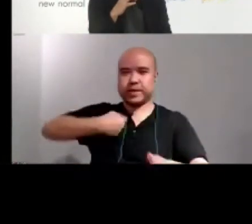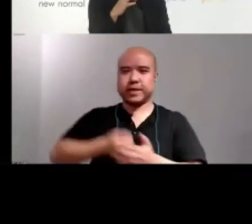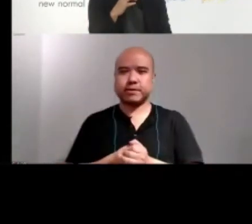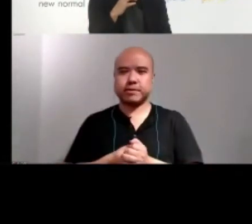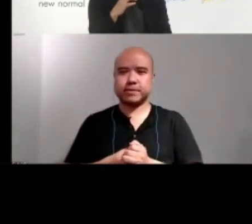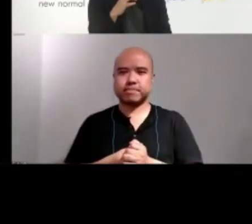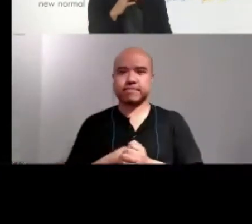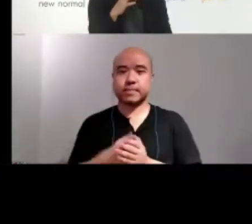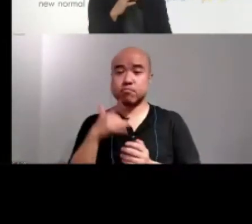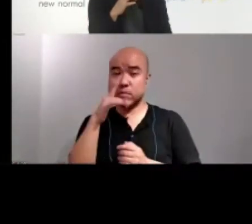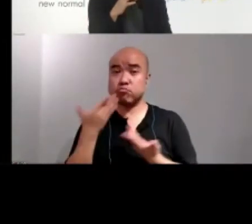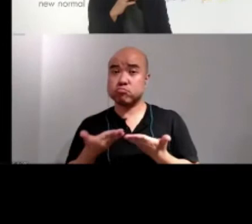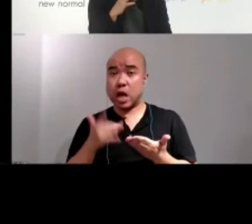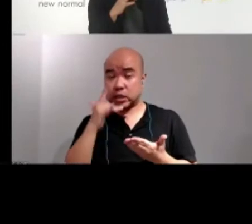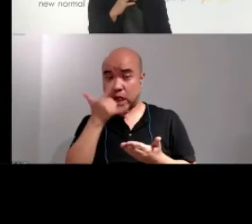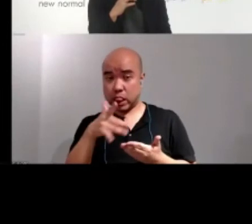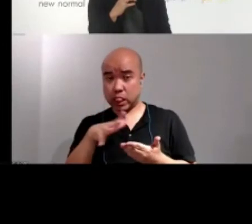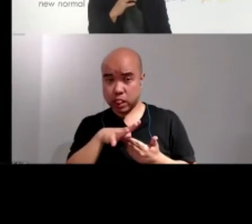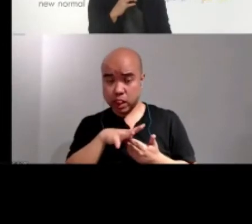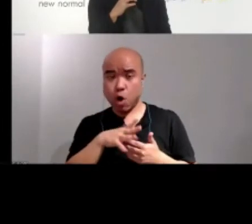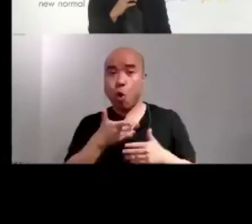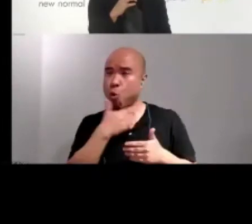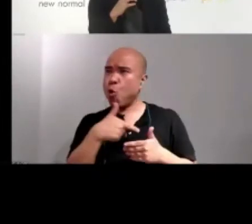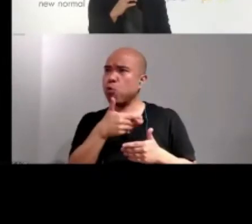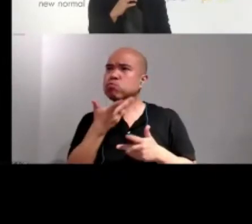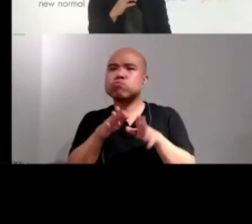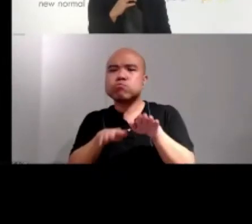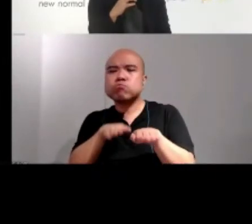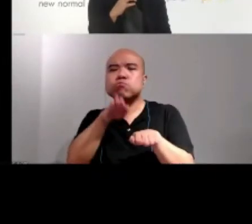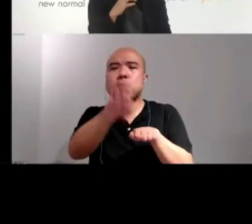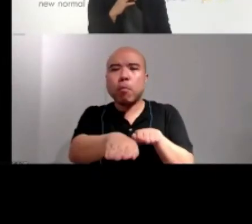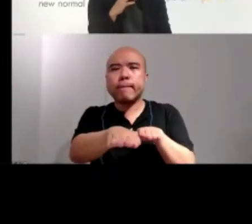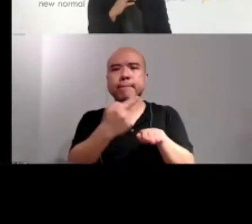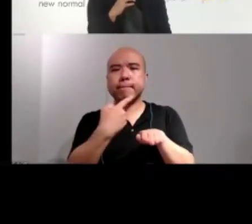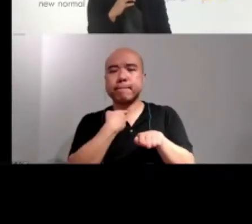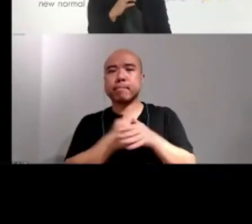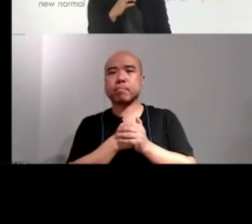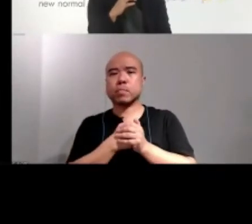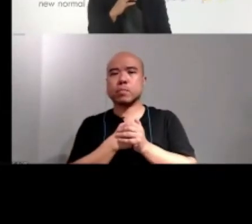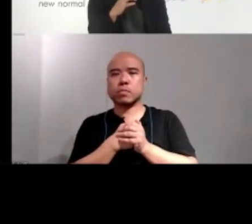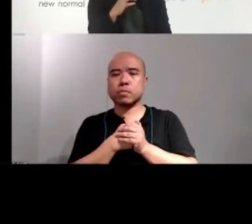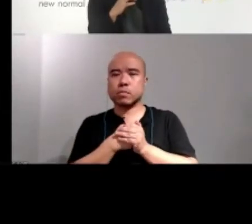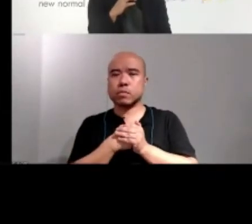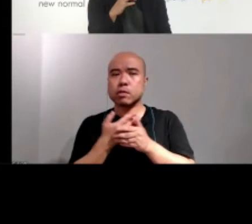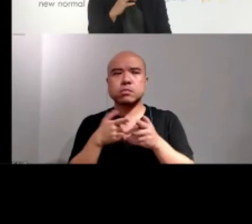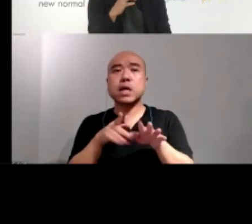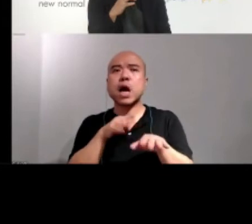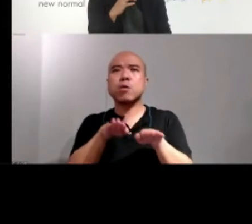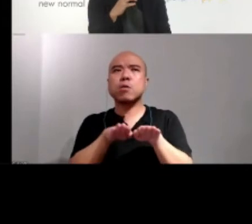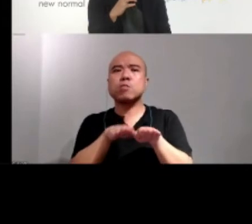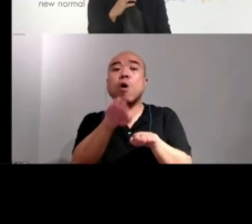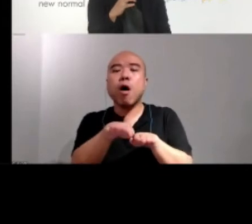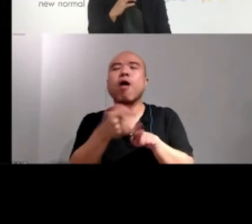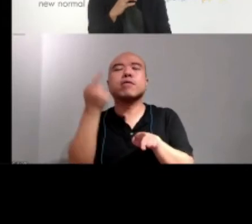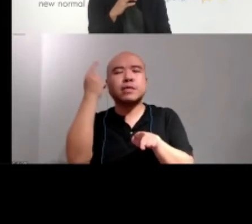新常态是每一个人都可以走出一步，好像大象在球上走一样，你不走出那步，你永远都不知道你会可以去到哪一